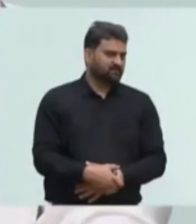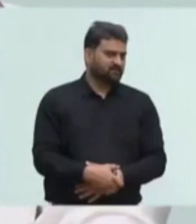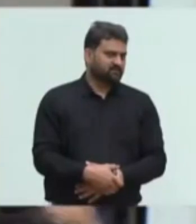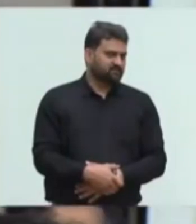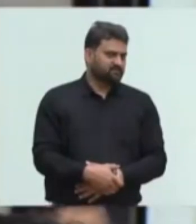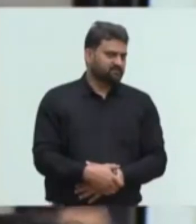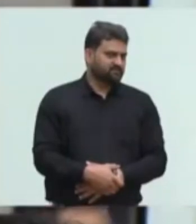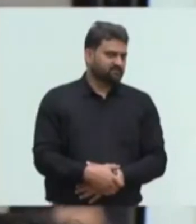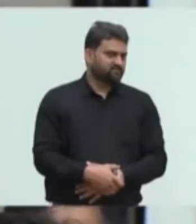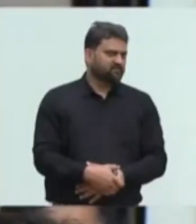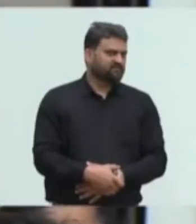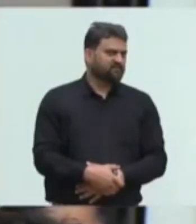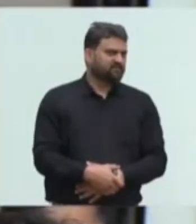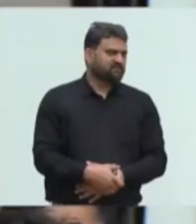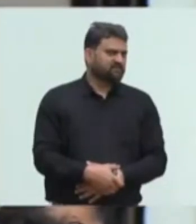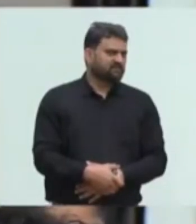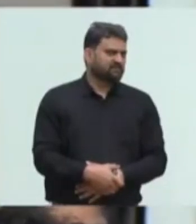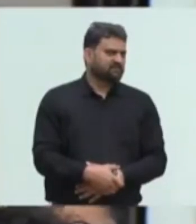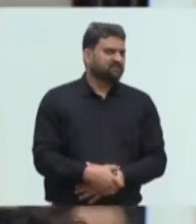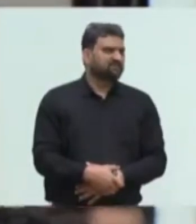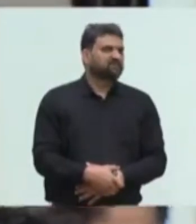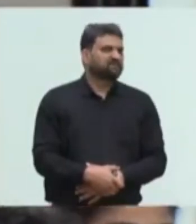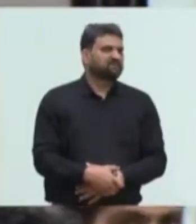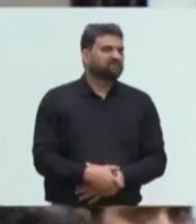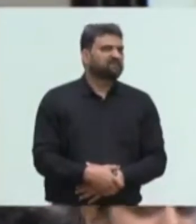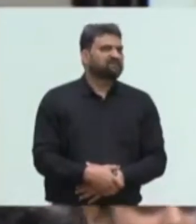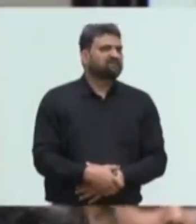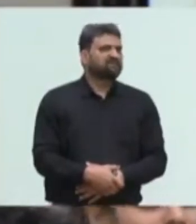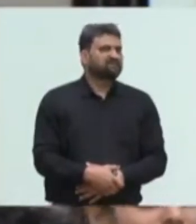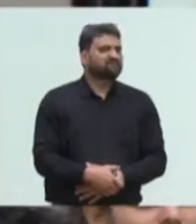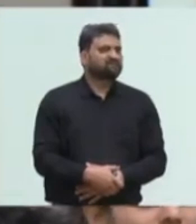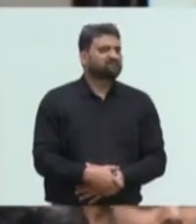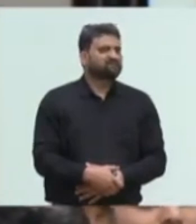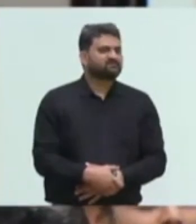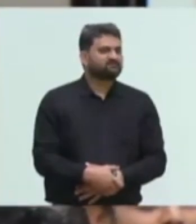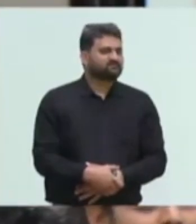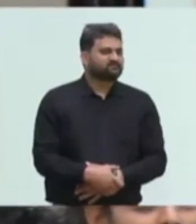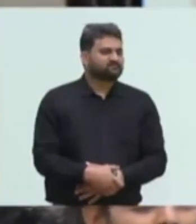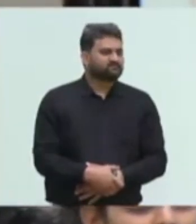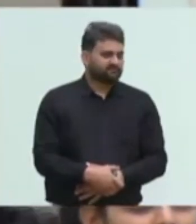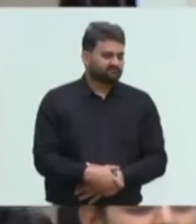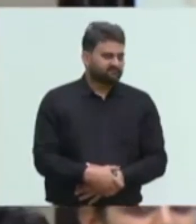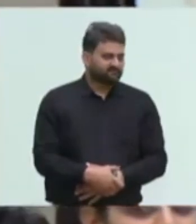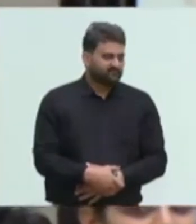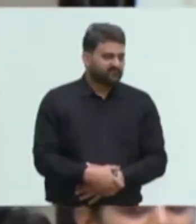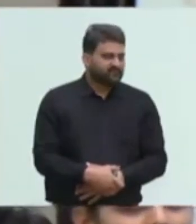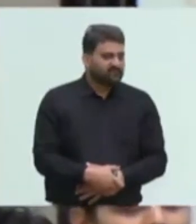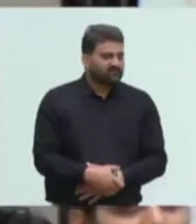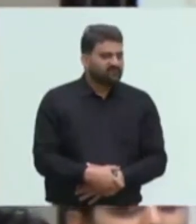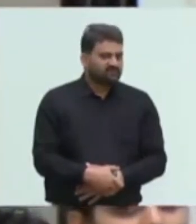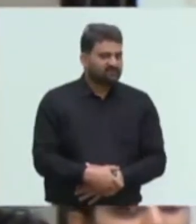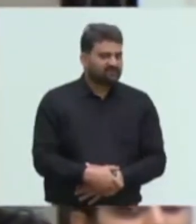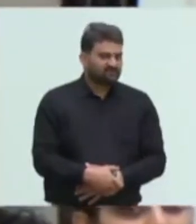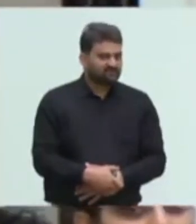नजर ऐप और मेरे ख्याल से मुझे याद भी नहीं है कि मैं जब देखता था मैं बस ही माता-पिता के साथ चलता था मैं देखता था